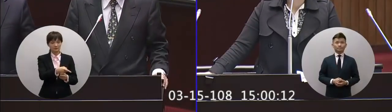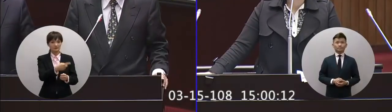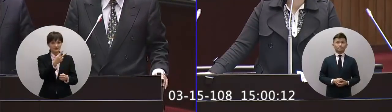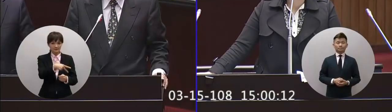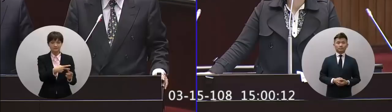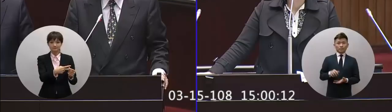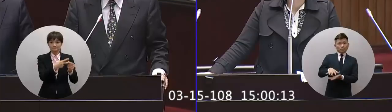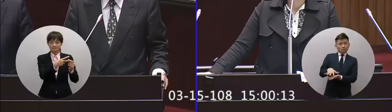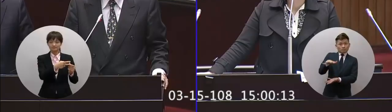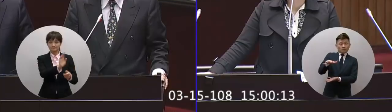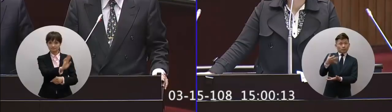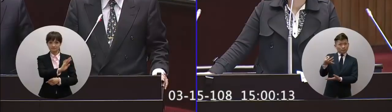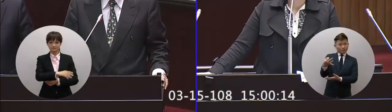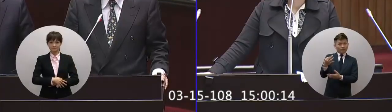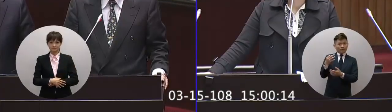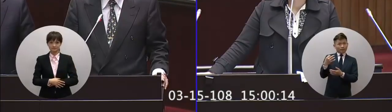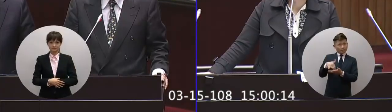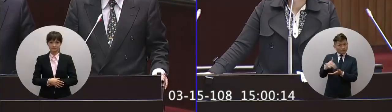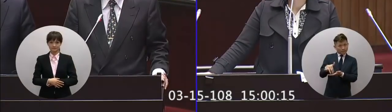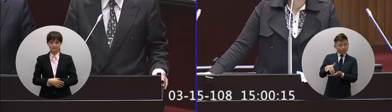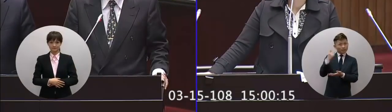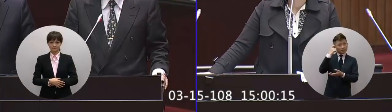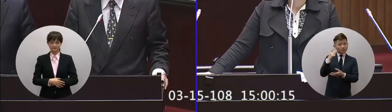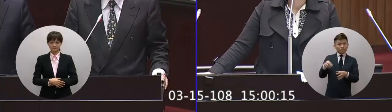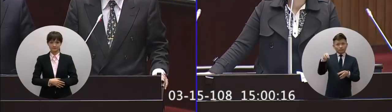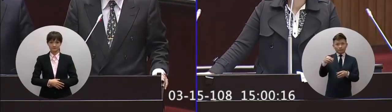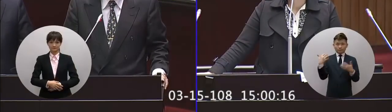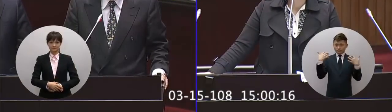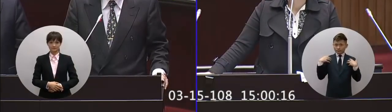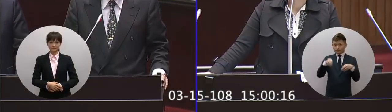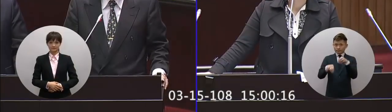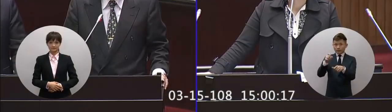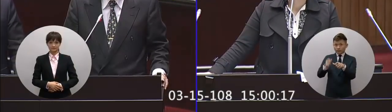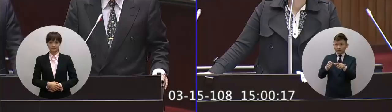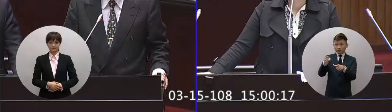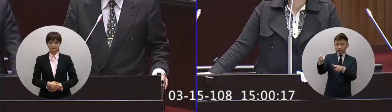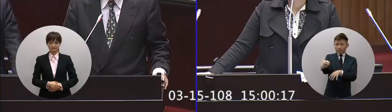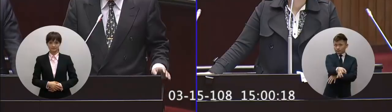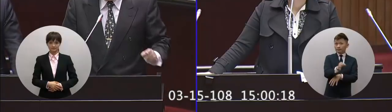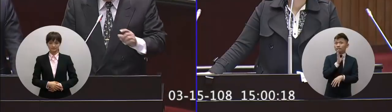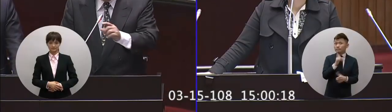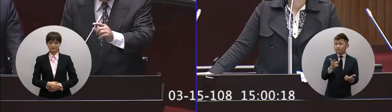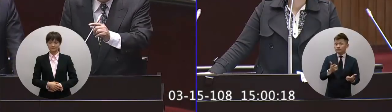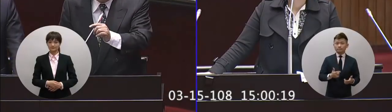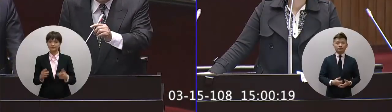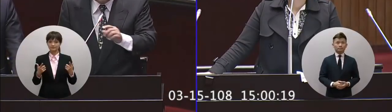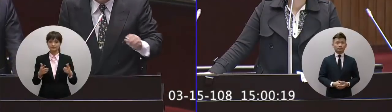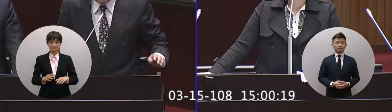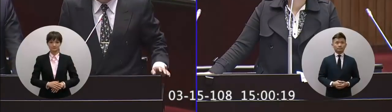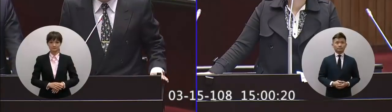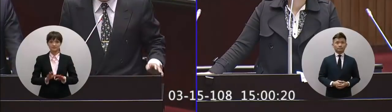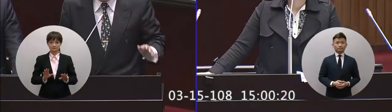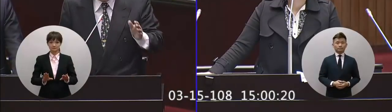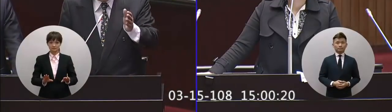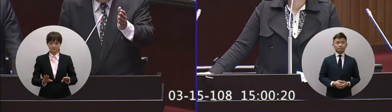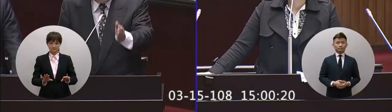个趸购费率就是最终的这个组装业者要去负责的吗？ 没有，目前是依照